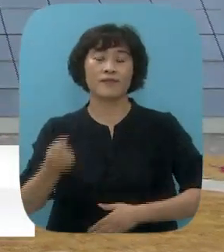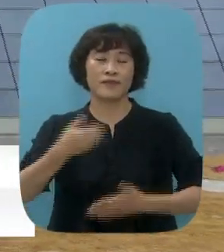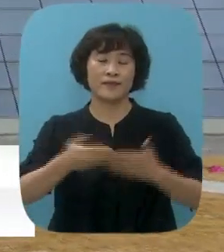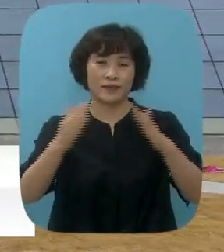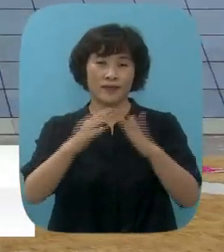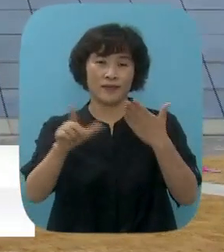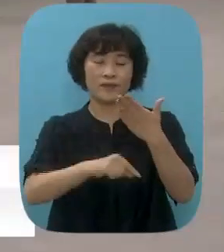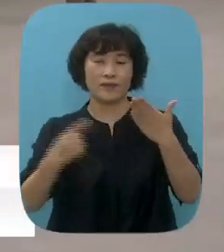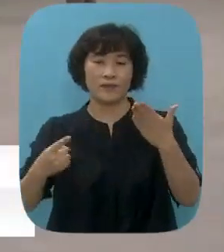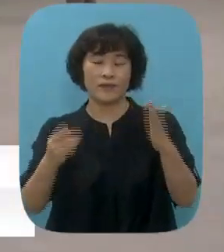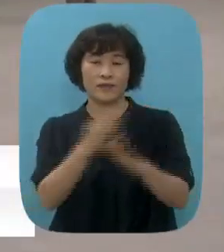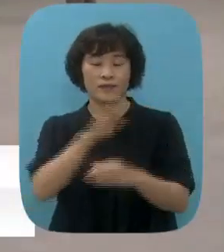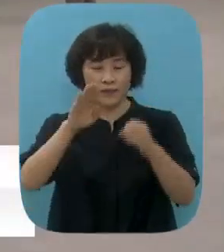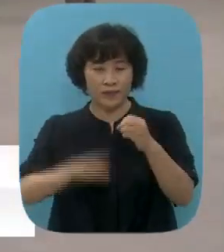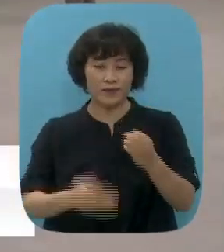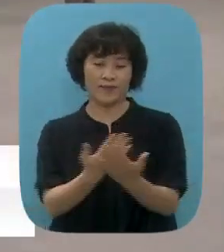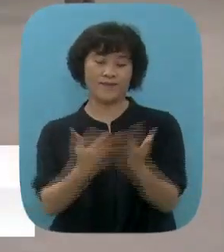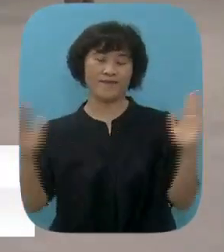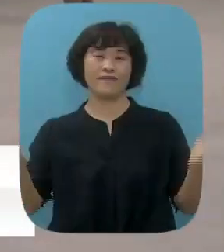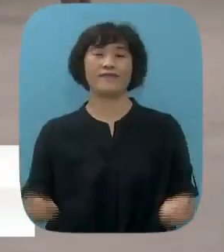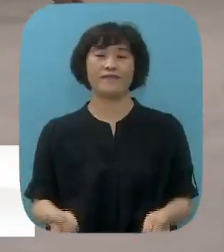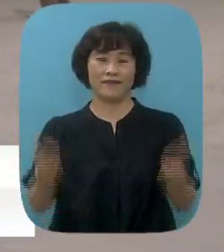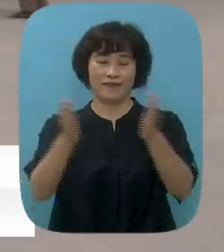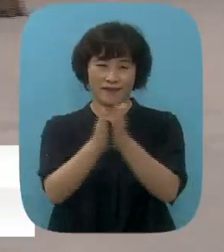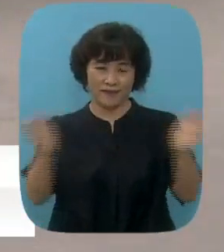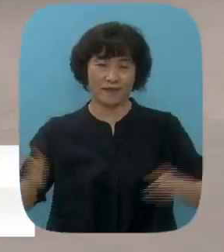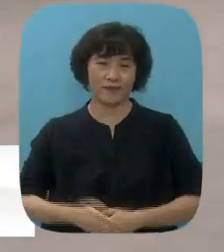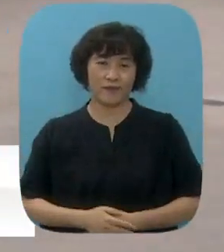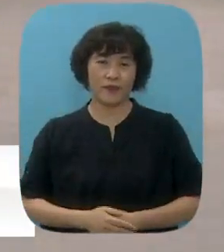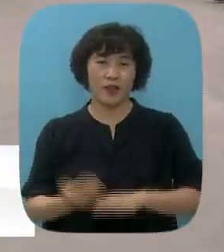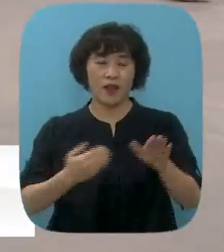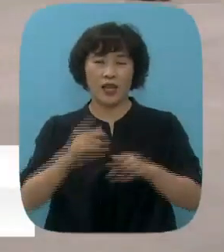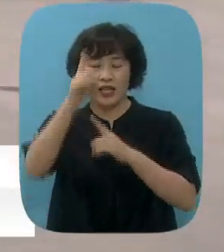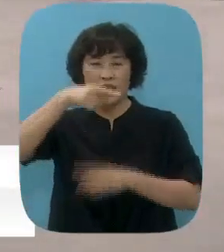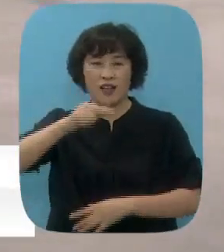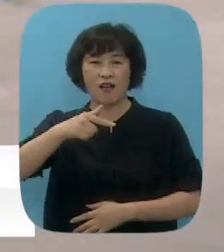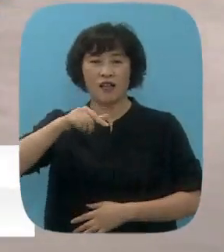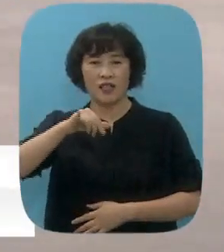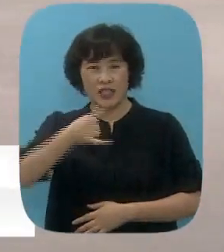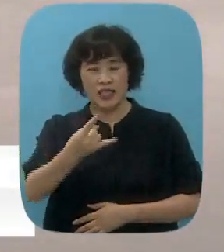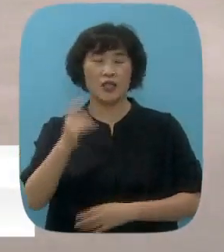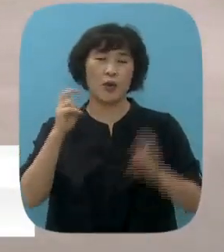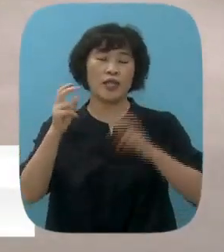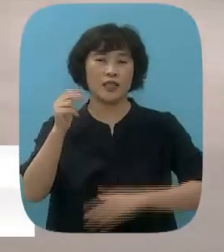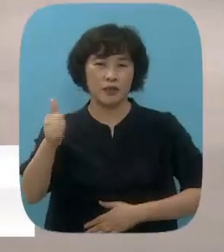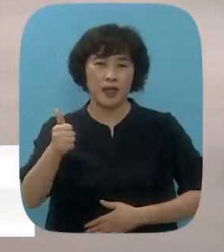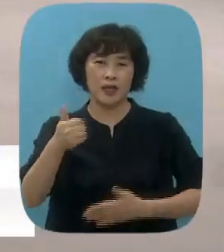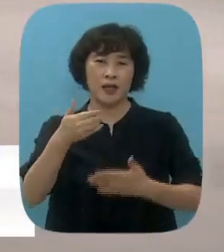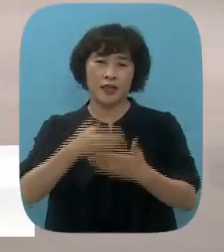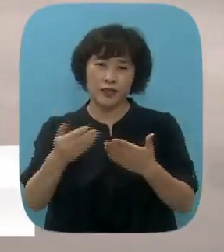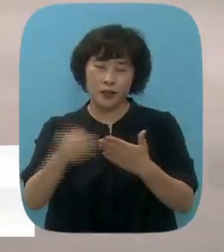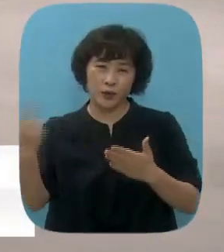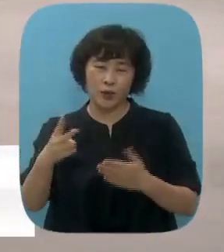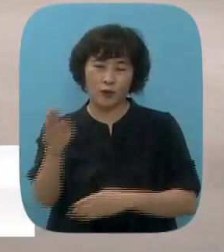전남도립미술관은 9월 1일부터 하반기 전시를 시작합니다. 고 이건희 회장의 유품 기증 특별전을 비롯해